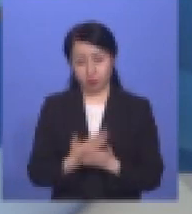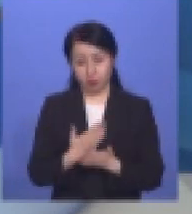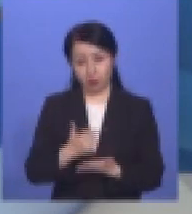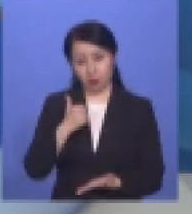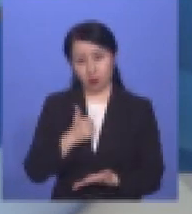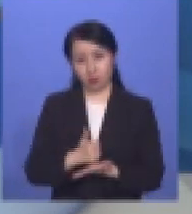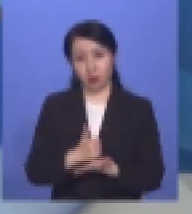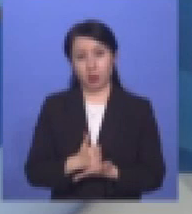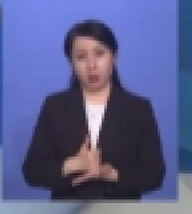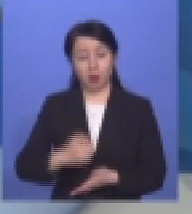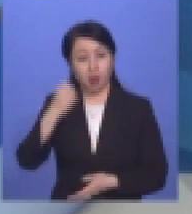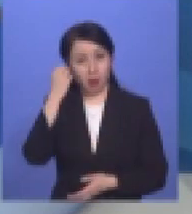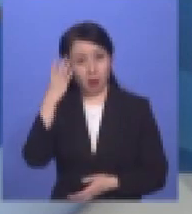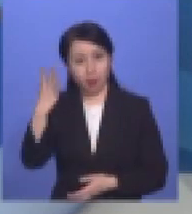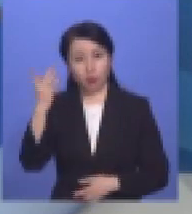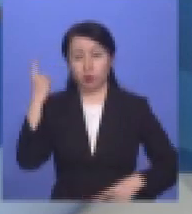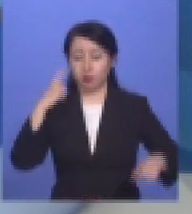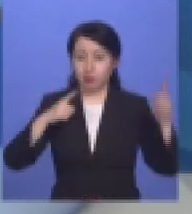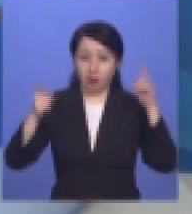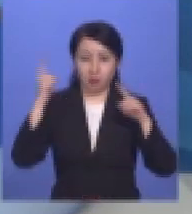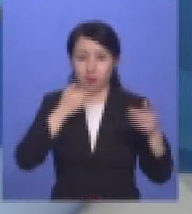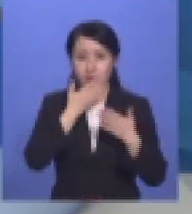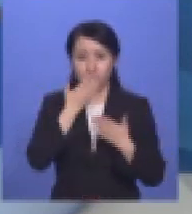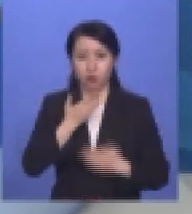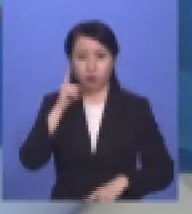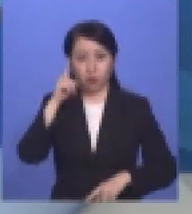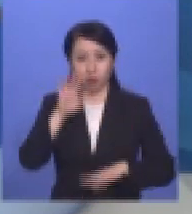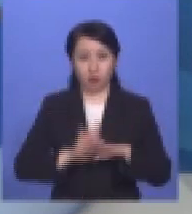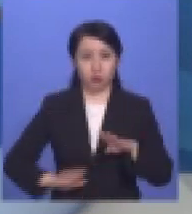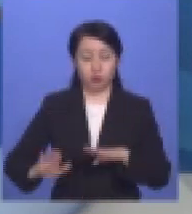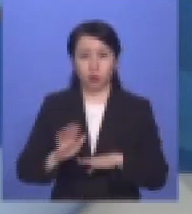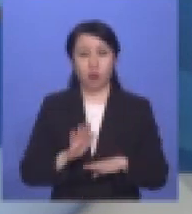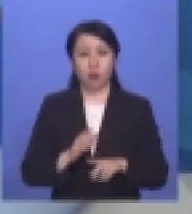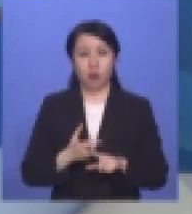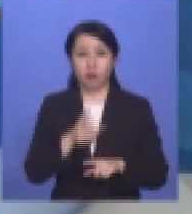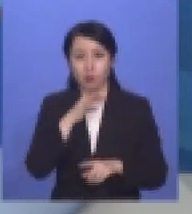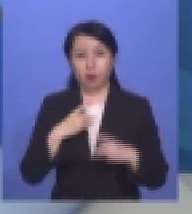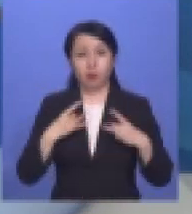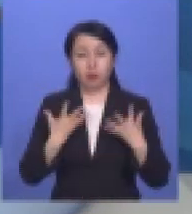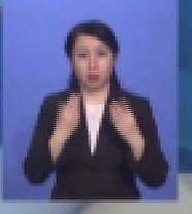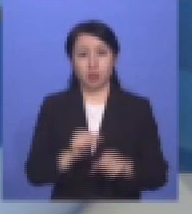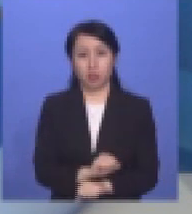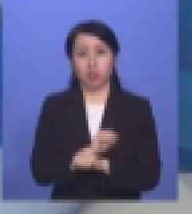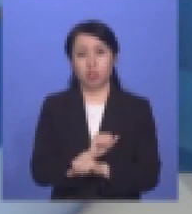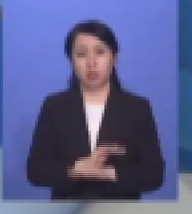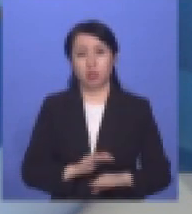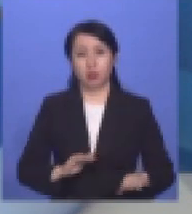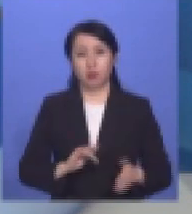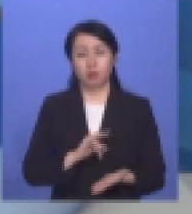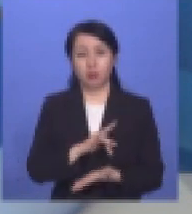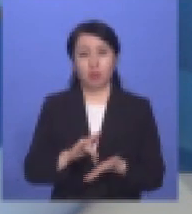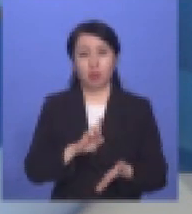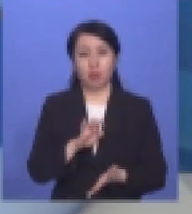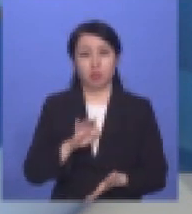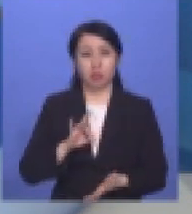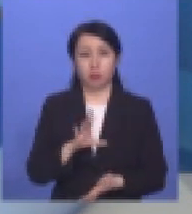успешных примеров лидерства, одаренности, креативности и патриотизма юных дарований. В рамках празднования Дня защиты детей в